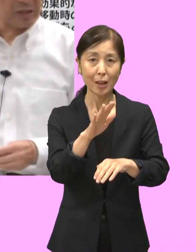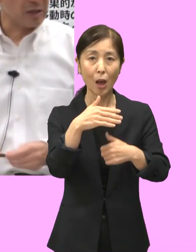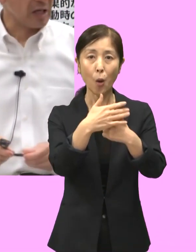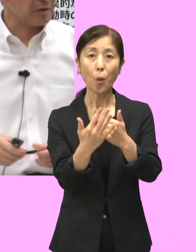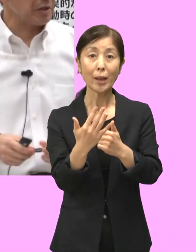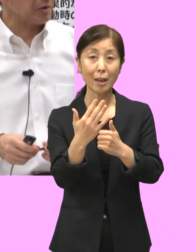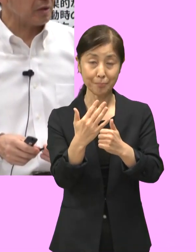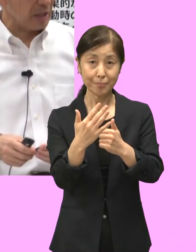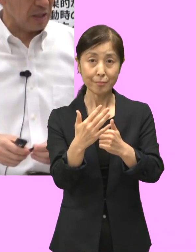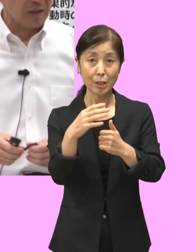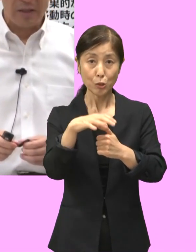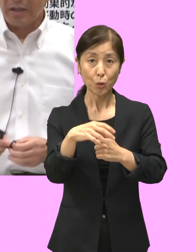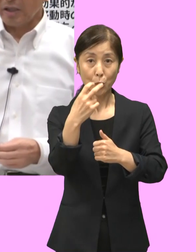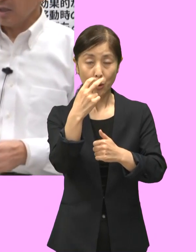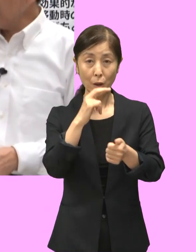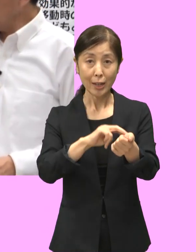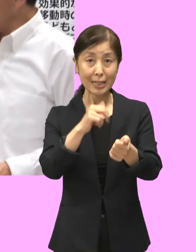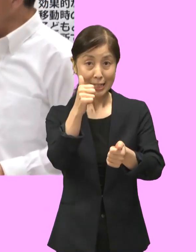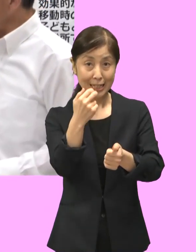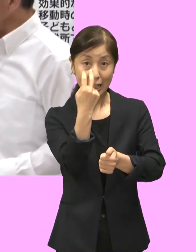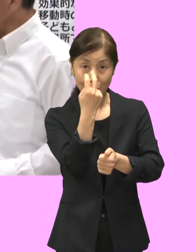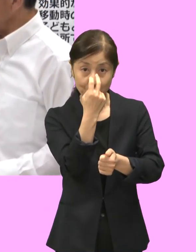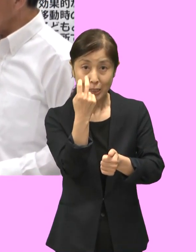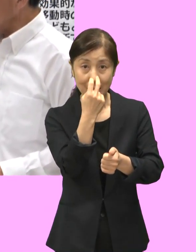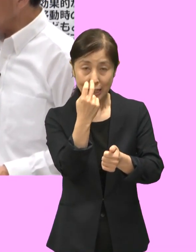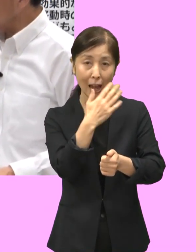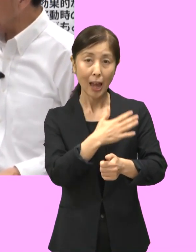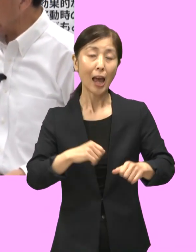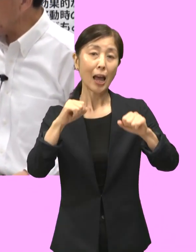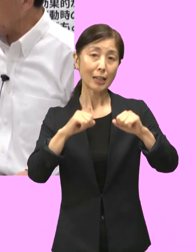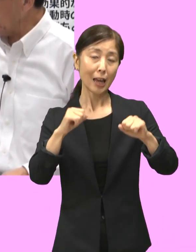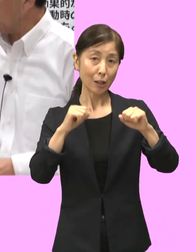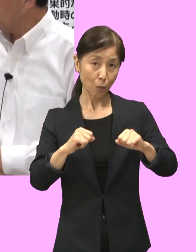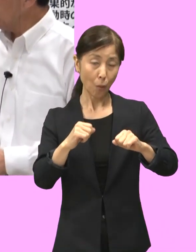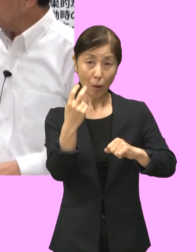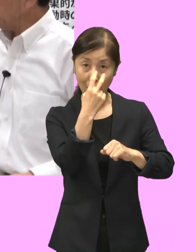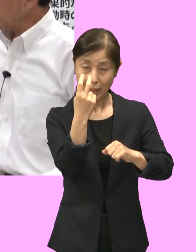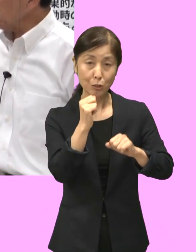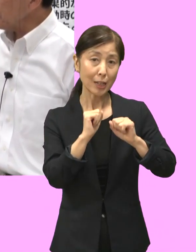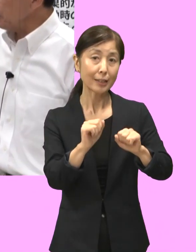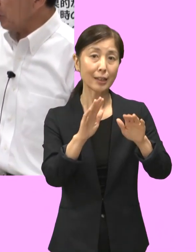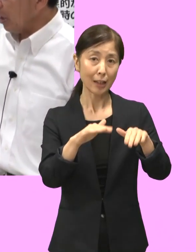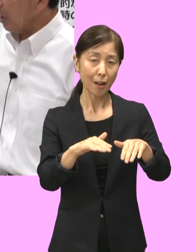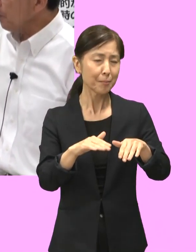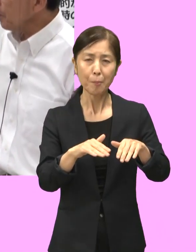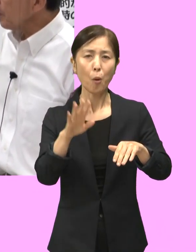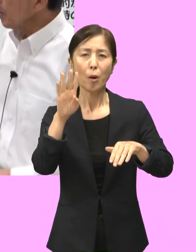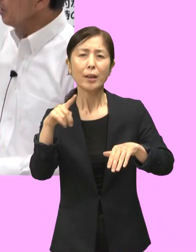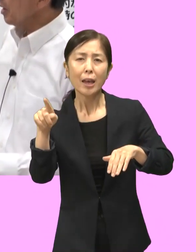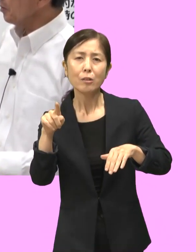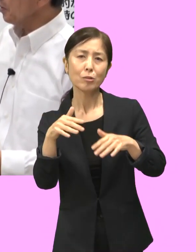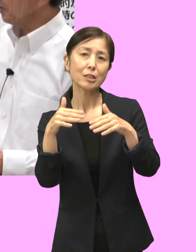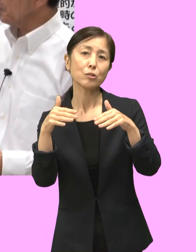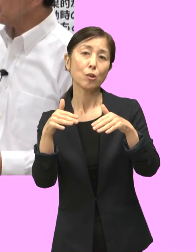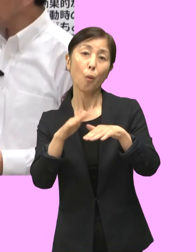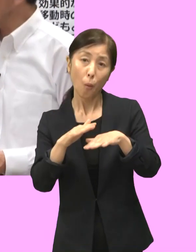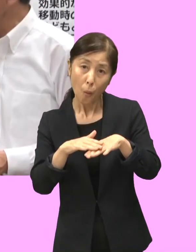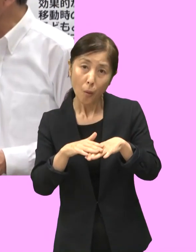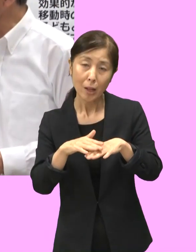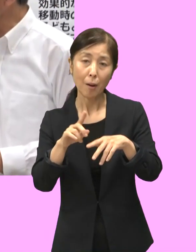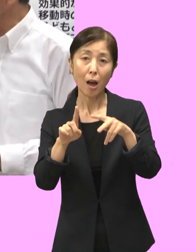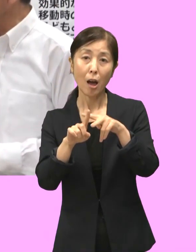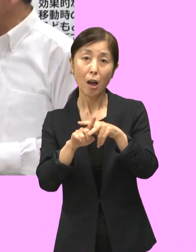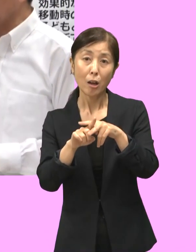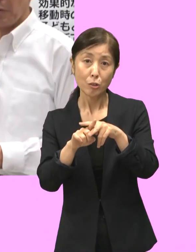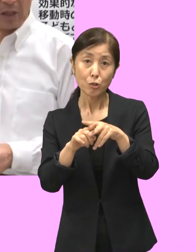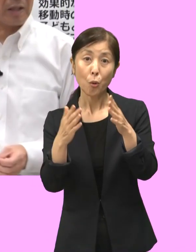保健所医師が確認をして、健康観察に移っておりましたが、まあ、県の仕組みでは小学生